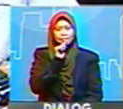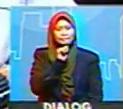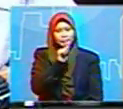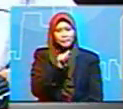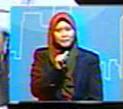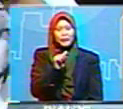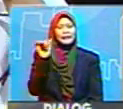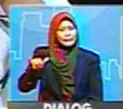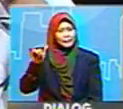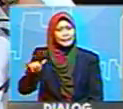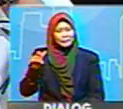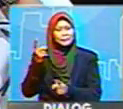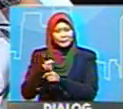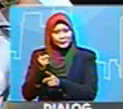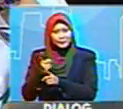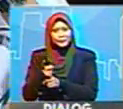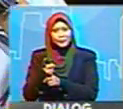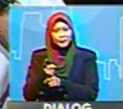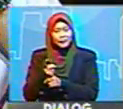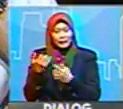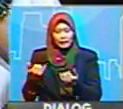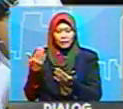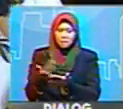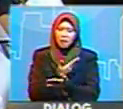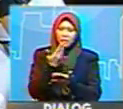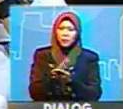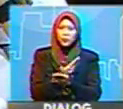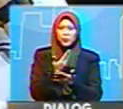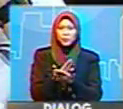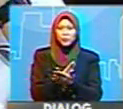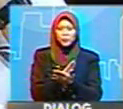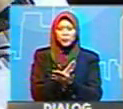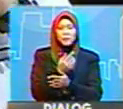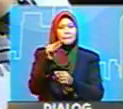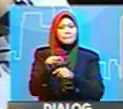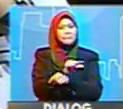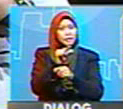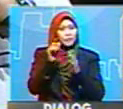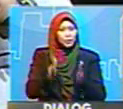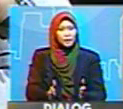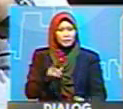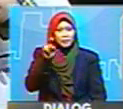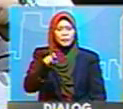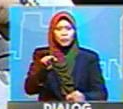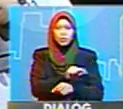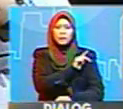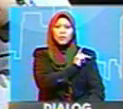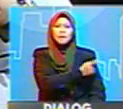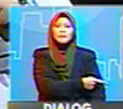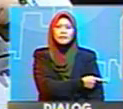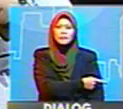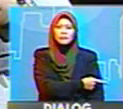walaupun betul Sebab saya yang terbaru misalnya saya kata pengguna mesti menggunakan kuasa mereka